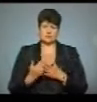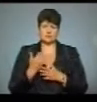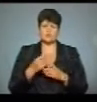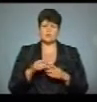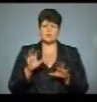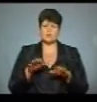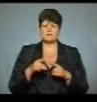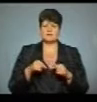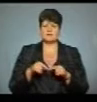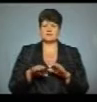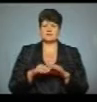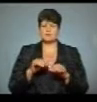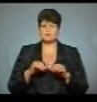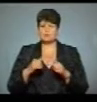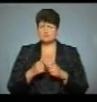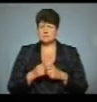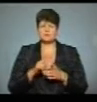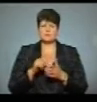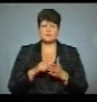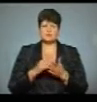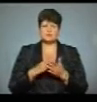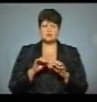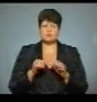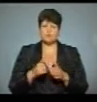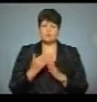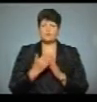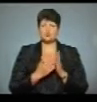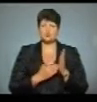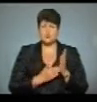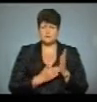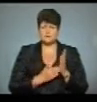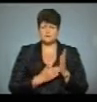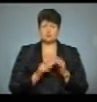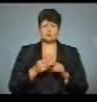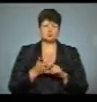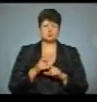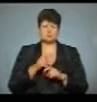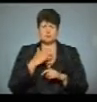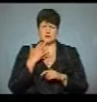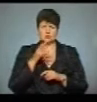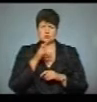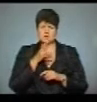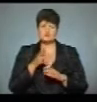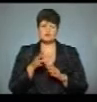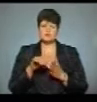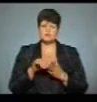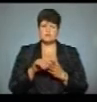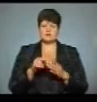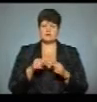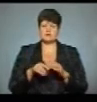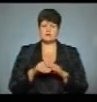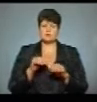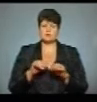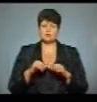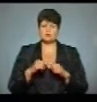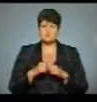комісій. Тому виникає питання з оформленням самих протоколів. І тому дуже багато часу у членів окружної виборчої комісії йде